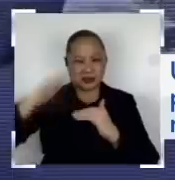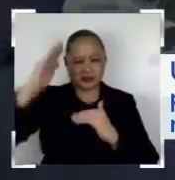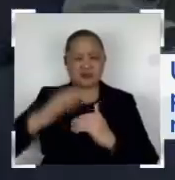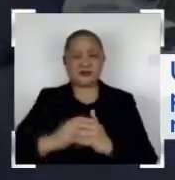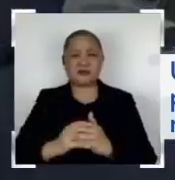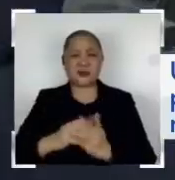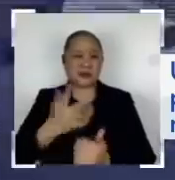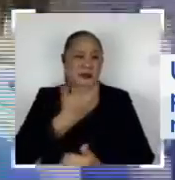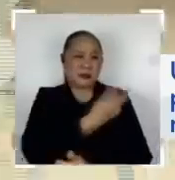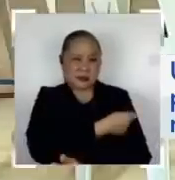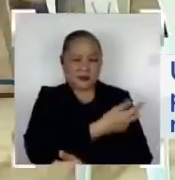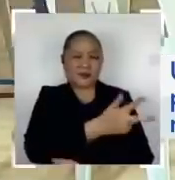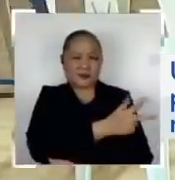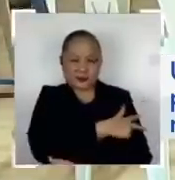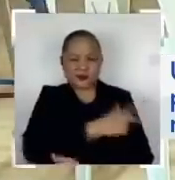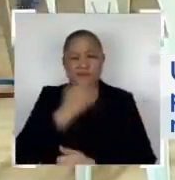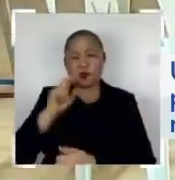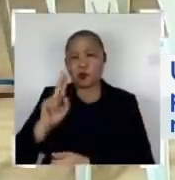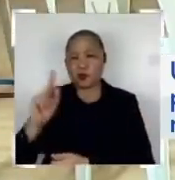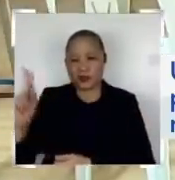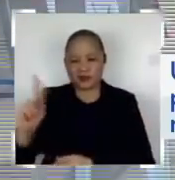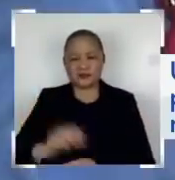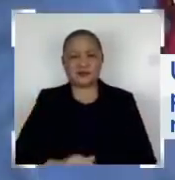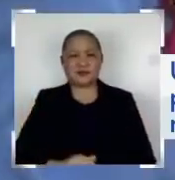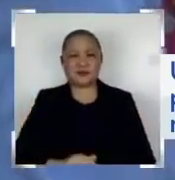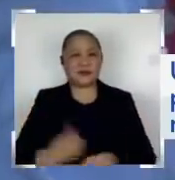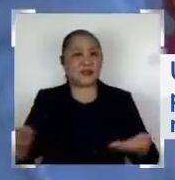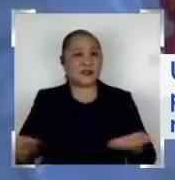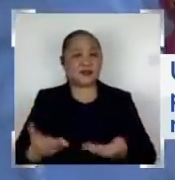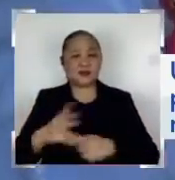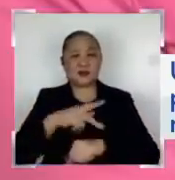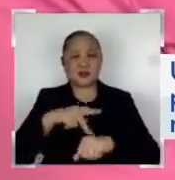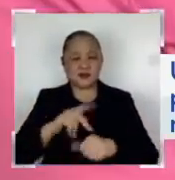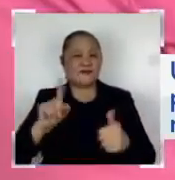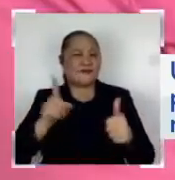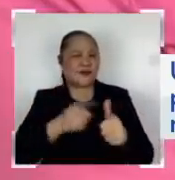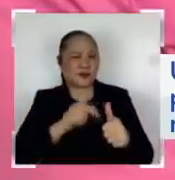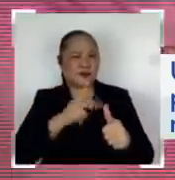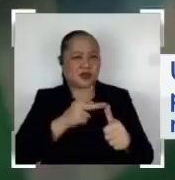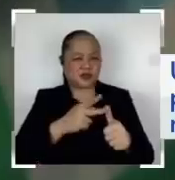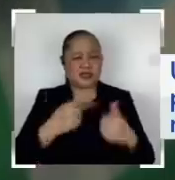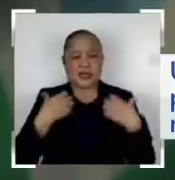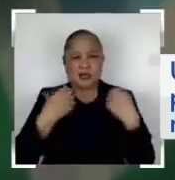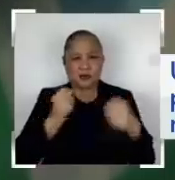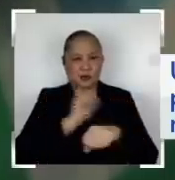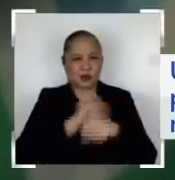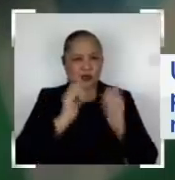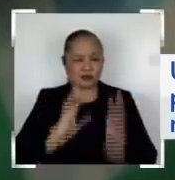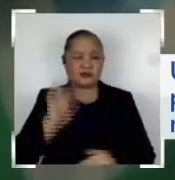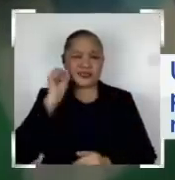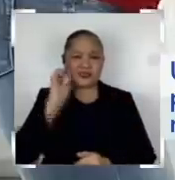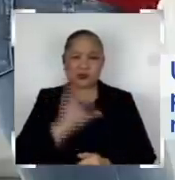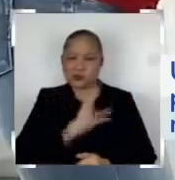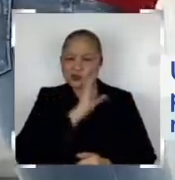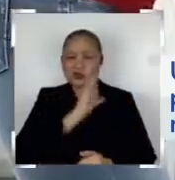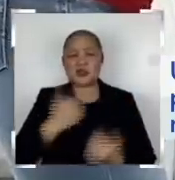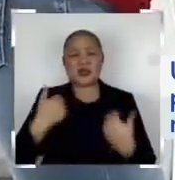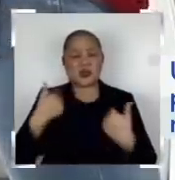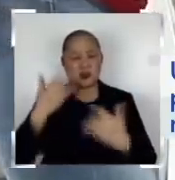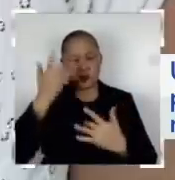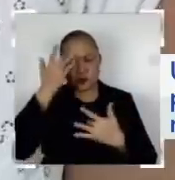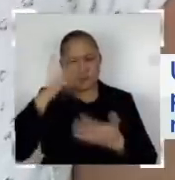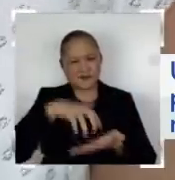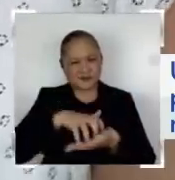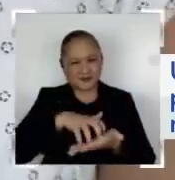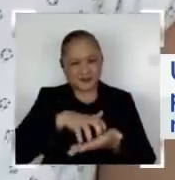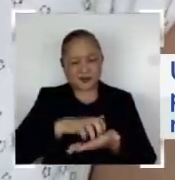booster sa United Kingdom. Dito sa Pilipinas, inuuna muna ang health workers, senior citizens at mga immunocompromised. Pero may plano na